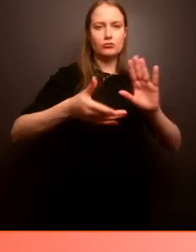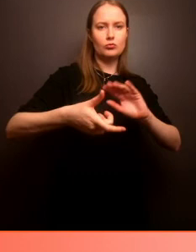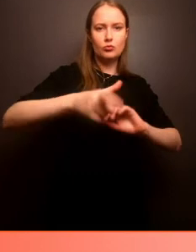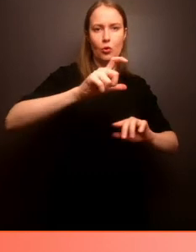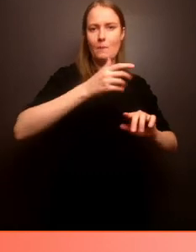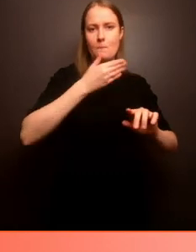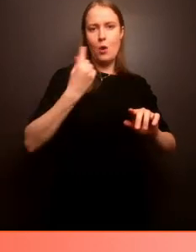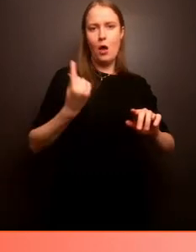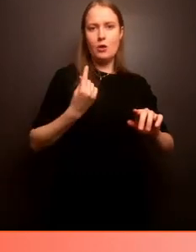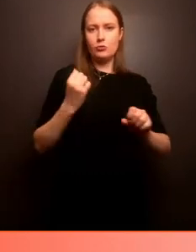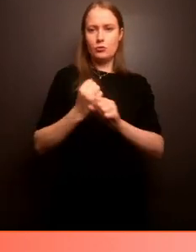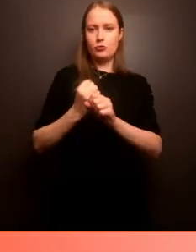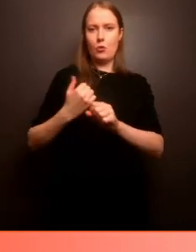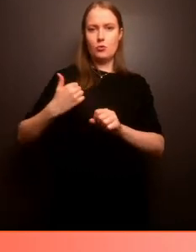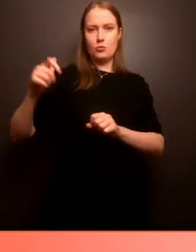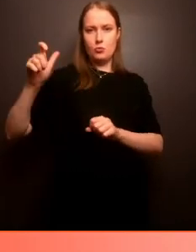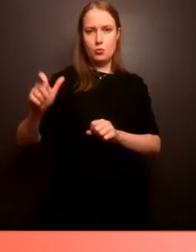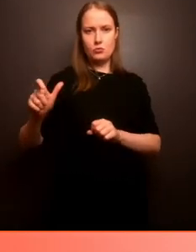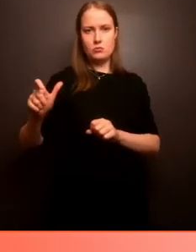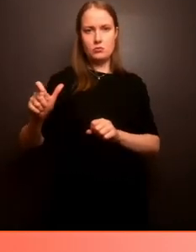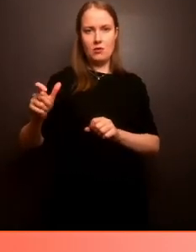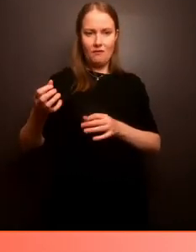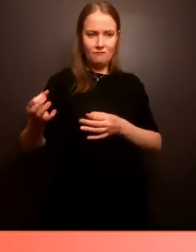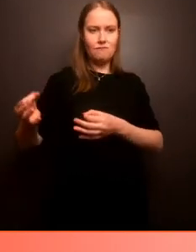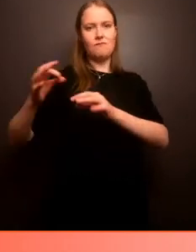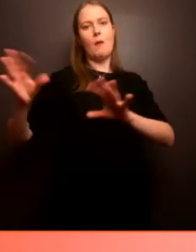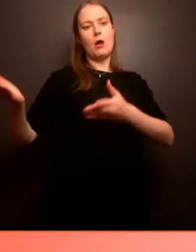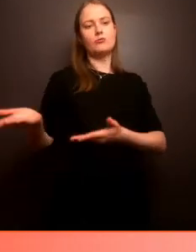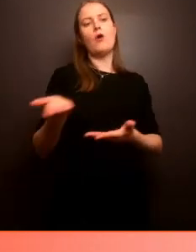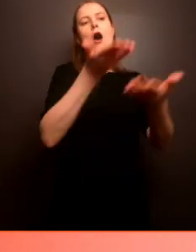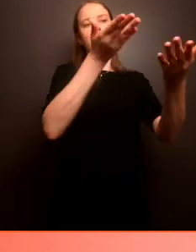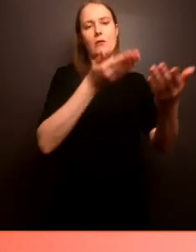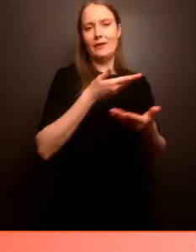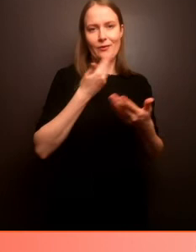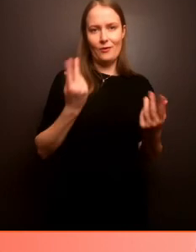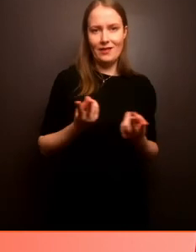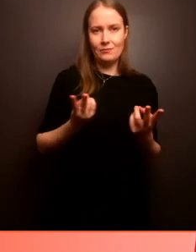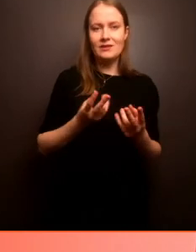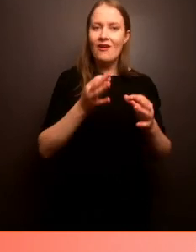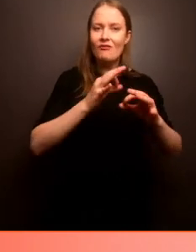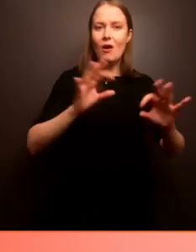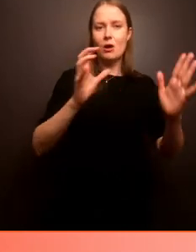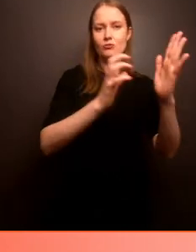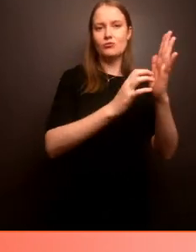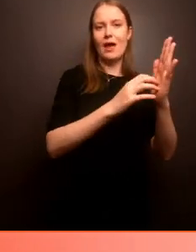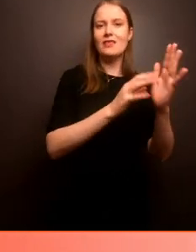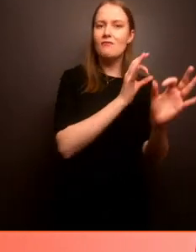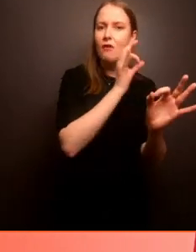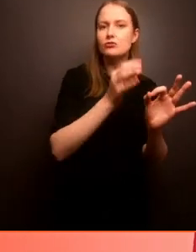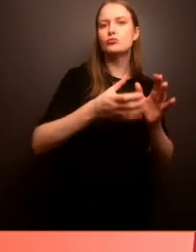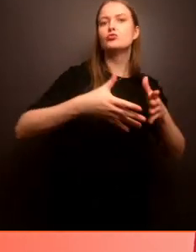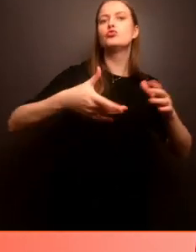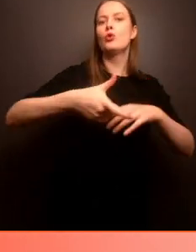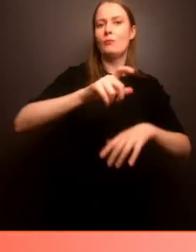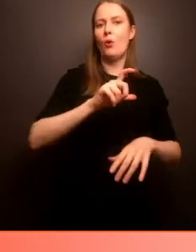seda, et tööandjad annavad meile töövõtjatena vabaduse. Et mida see tähendab, on see, et see vabadus tähendab vastutust. Et